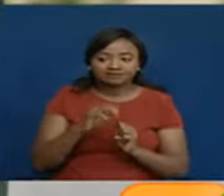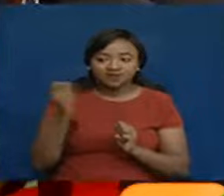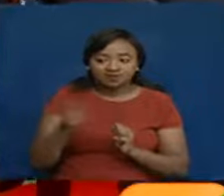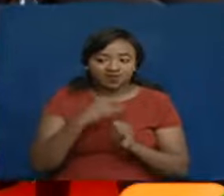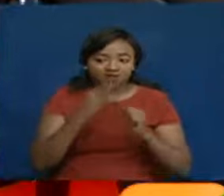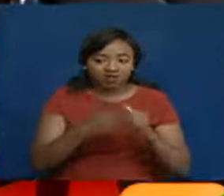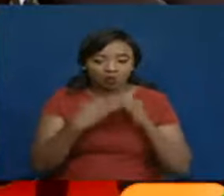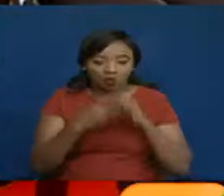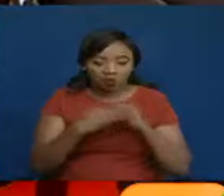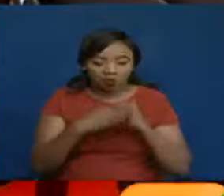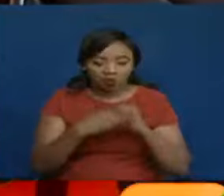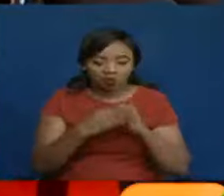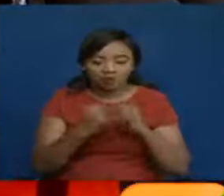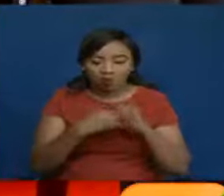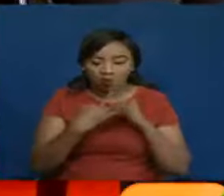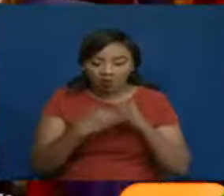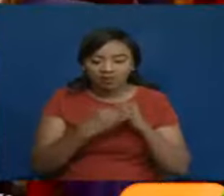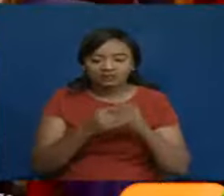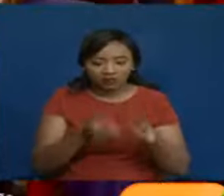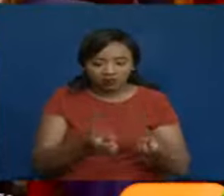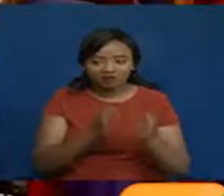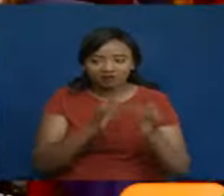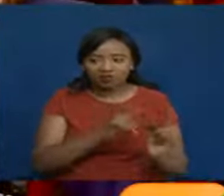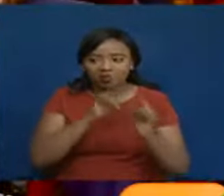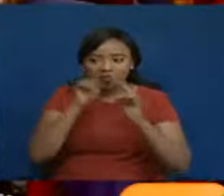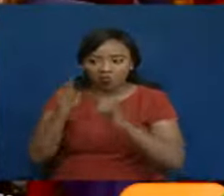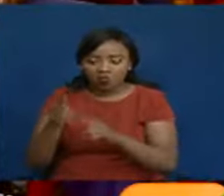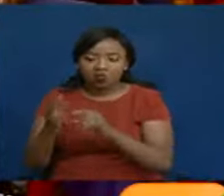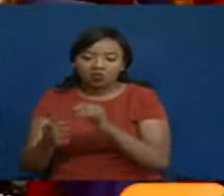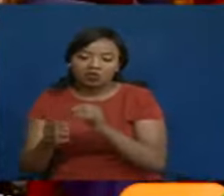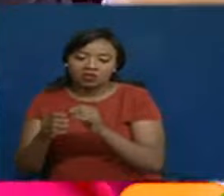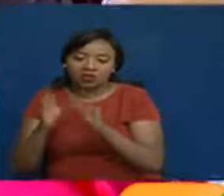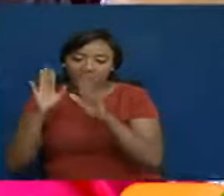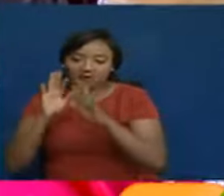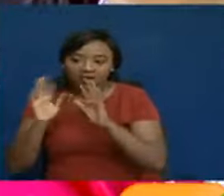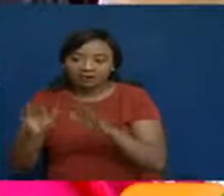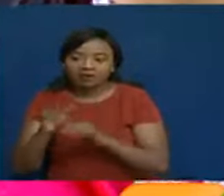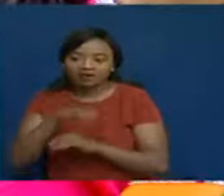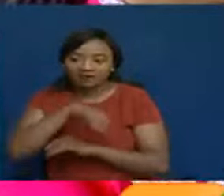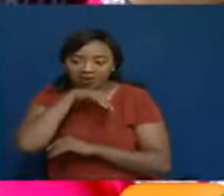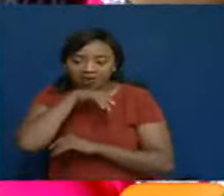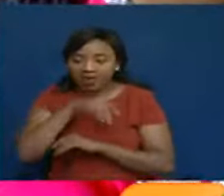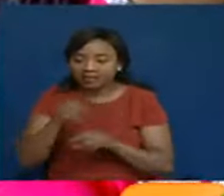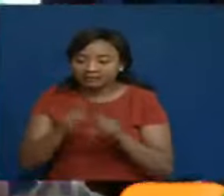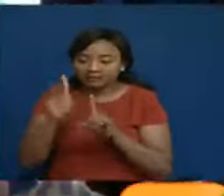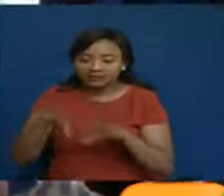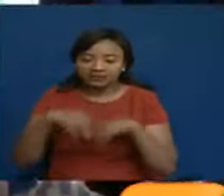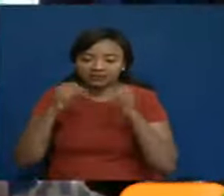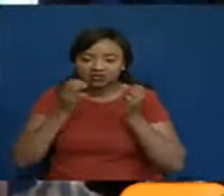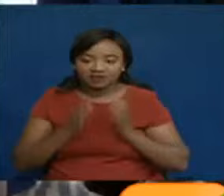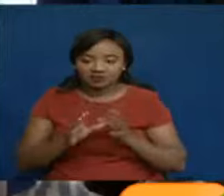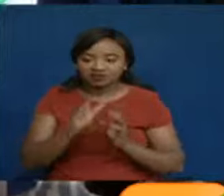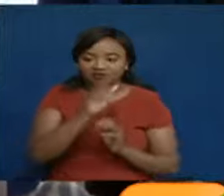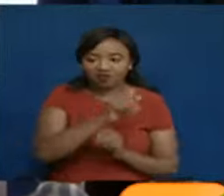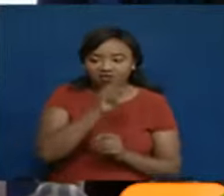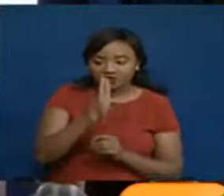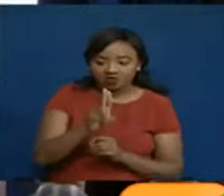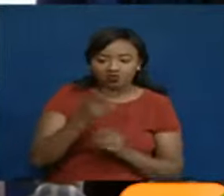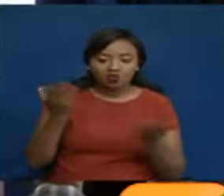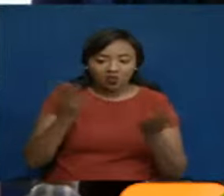Agosti alihudhuria uzinduzi mwingine wa Raila kama mgombea wa uwenyekiti wa tume ya Umoja wa Afrika